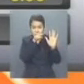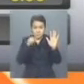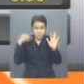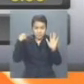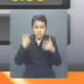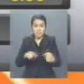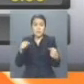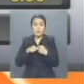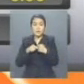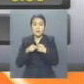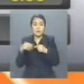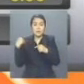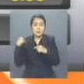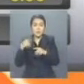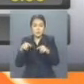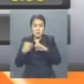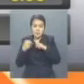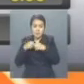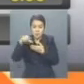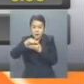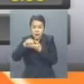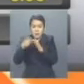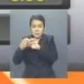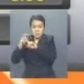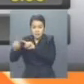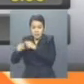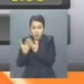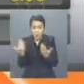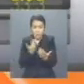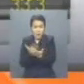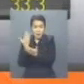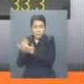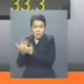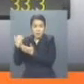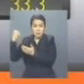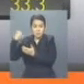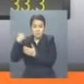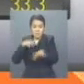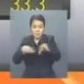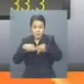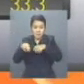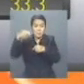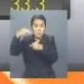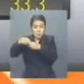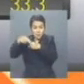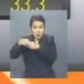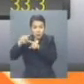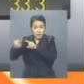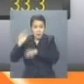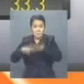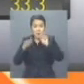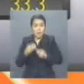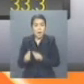การแก้ไขปัญหาและดูแลเสถียรภาพของราคาสินค้าและการบริหารจัดการราคาพลังงานโดยเฉลี่ยอยู่ที่3คะแน